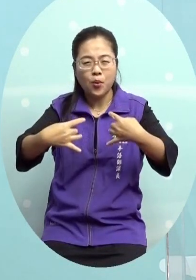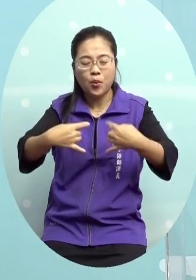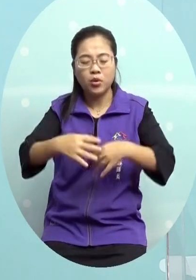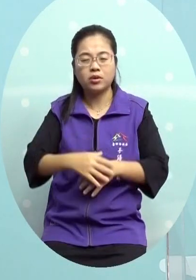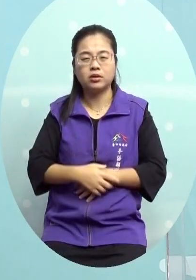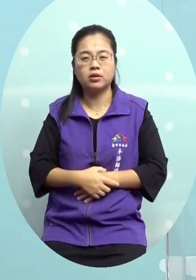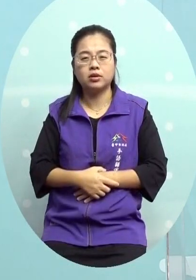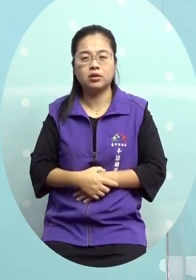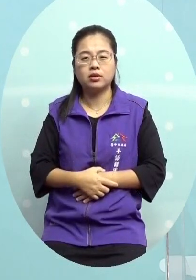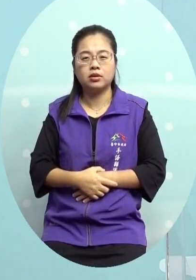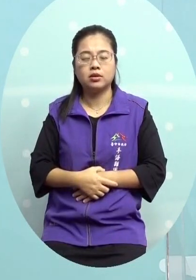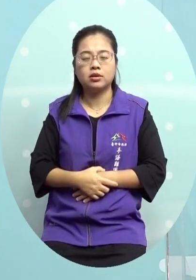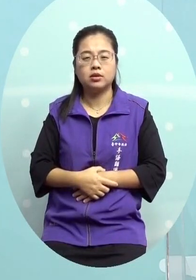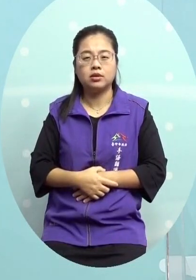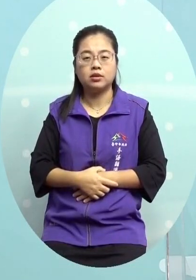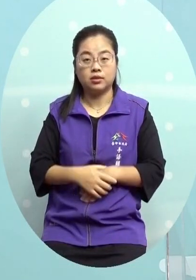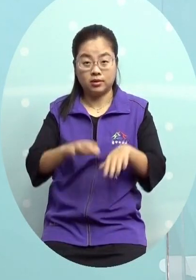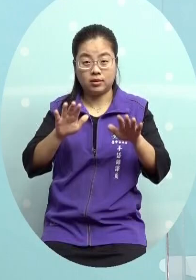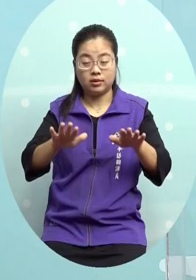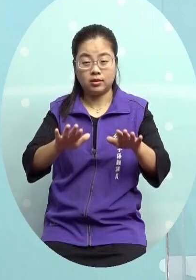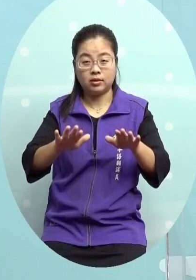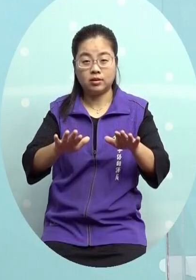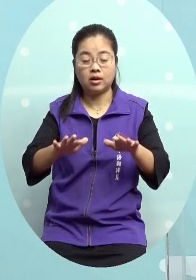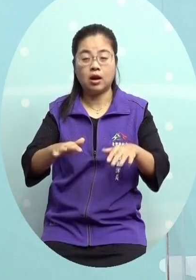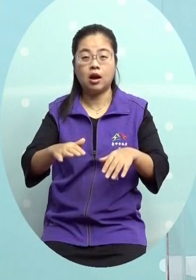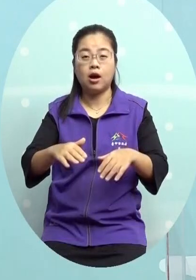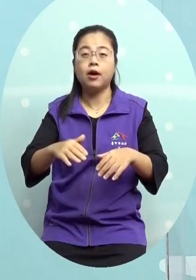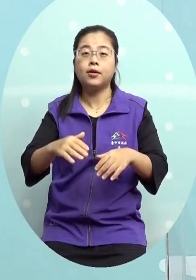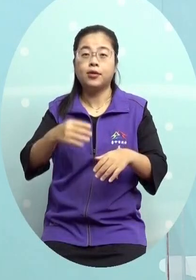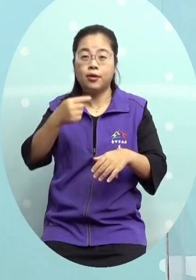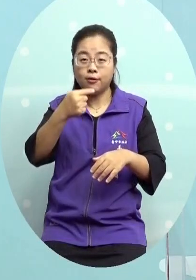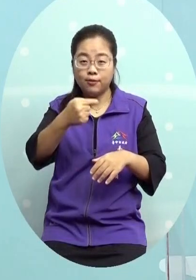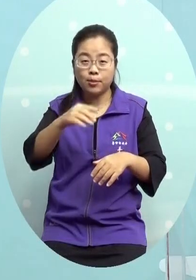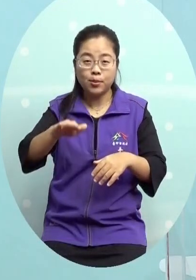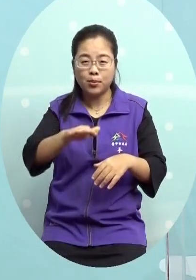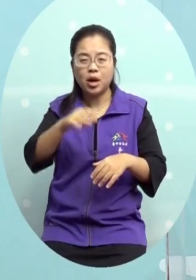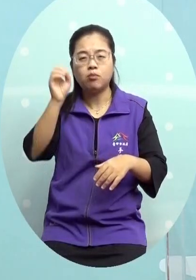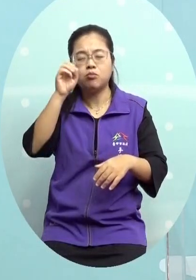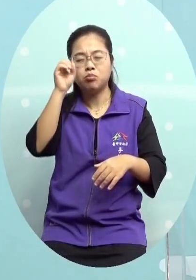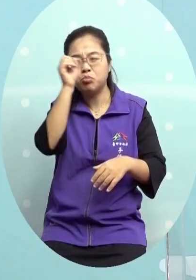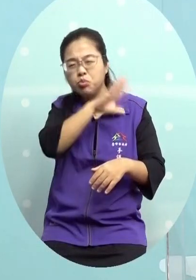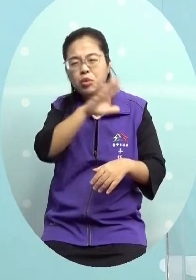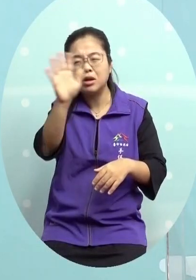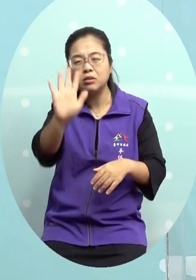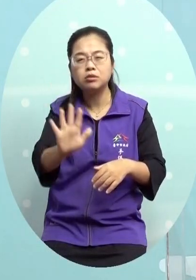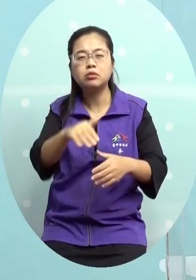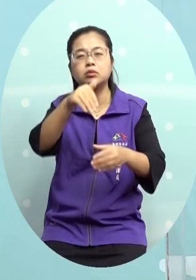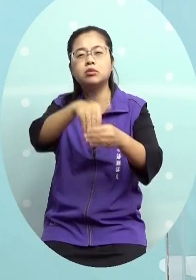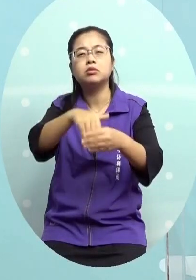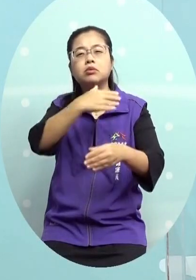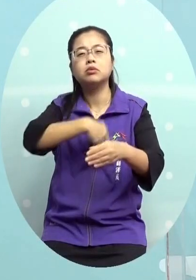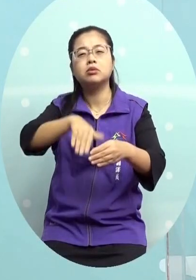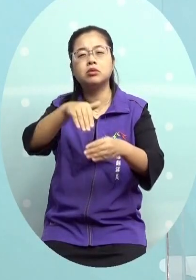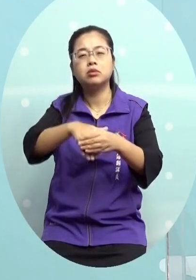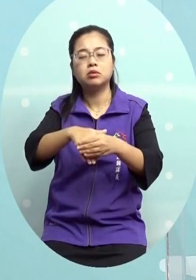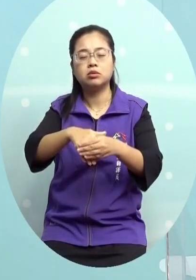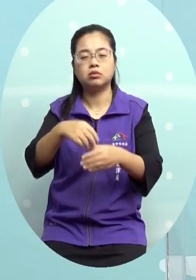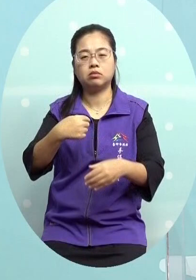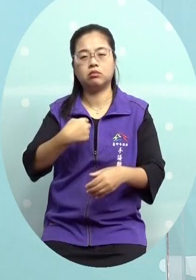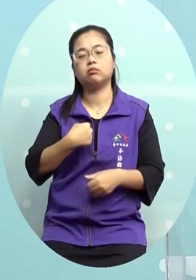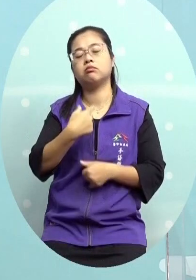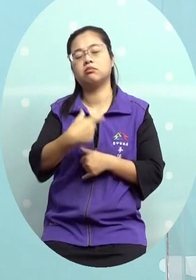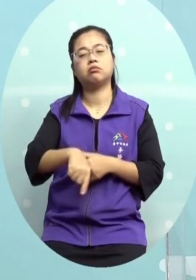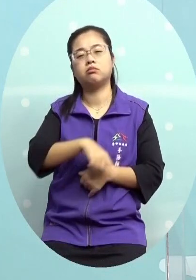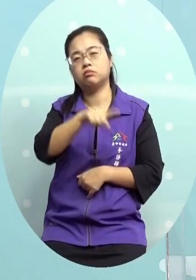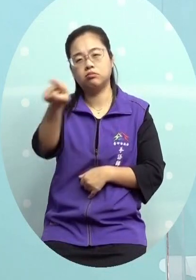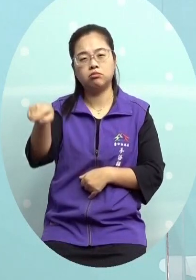以我们现在负面选举，那这个部分在宽恒候选人的身上，大